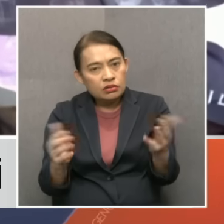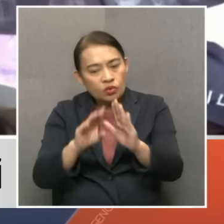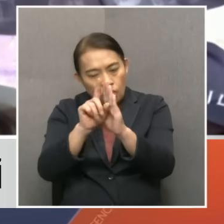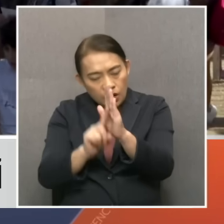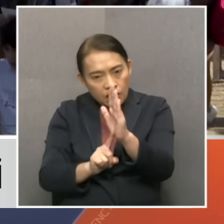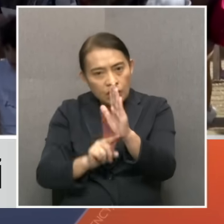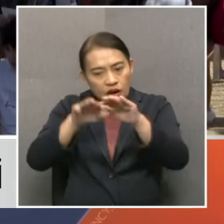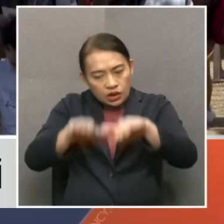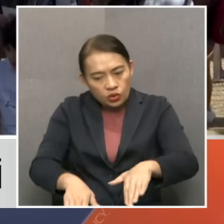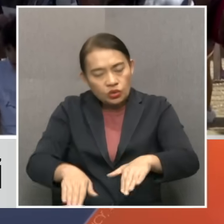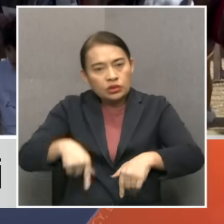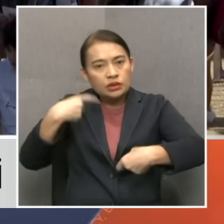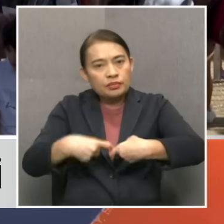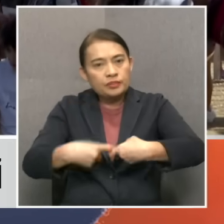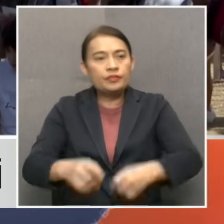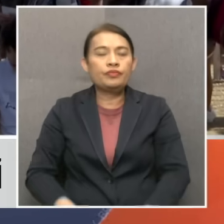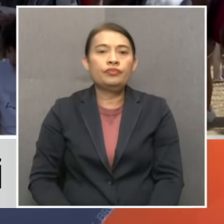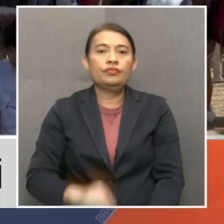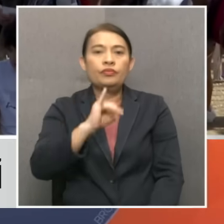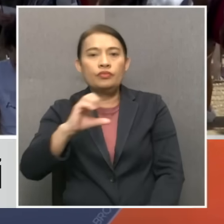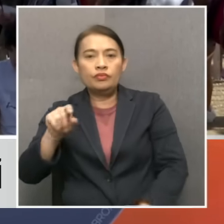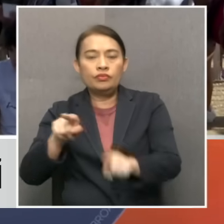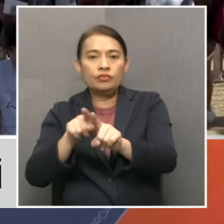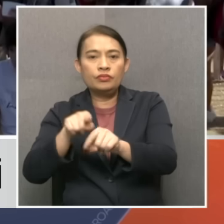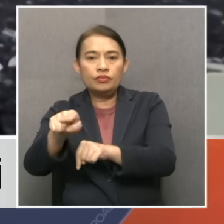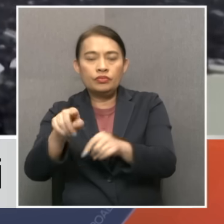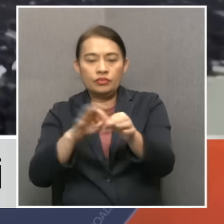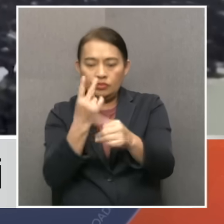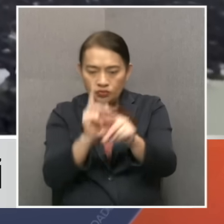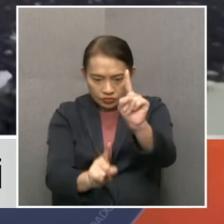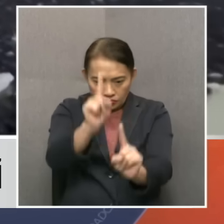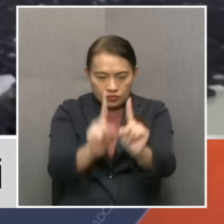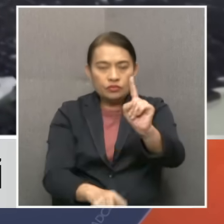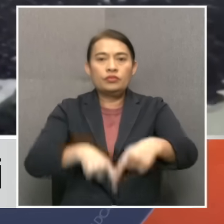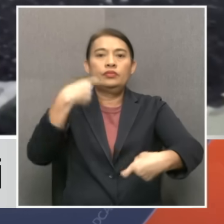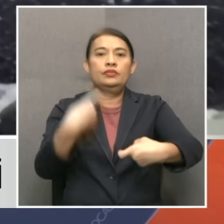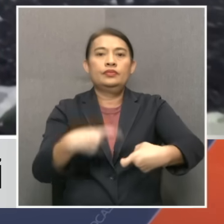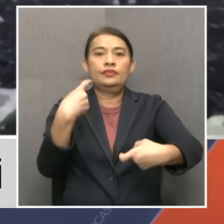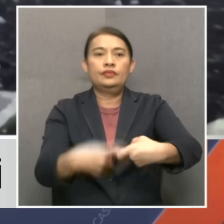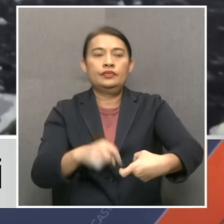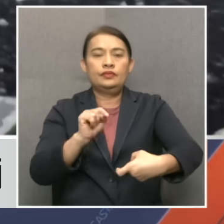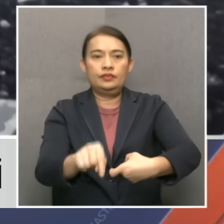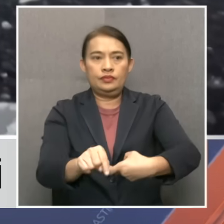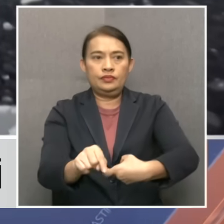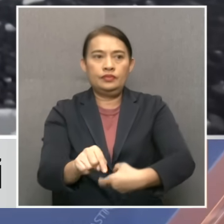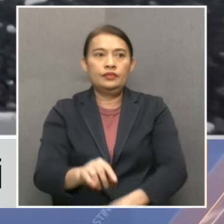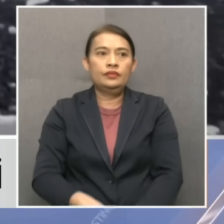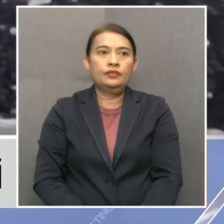ระหว่างรัฐบาลวัฒนการเปลี่ยนแปลงเพื่อการก็ประเมินแล้วว่ามันยากมากเลยหนทางมันแคบมาก ค ่ ะ